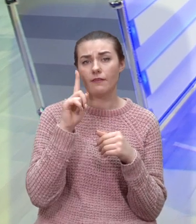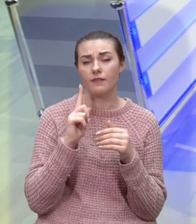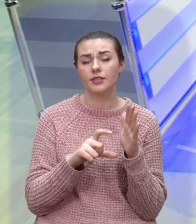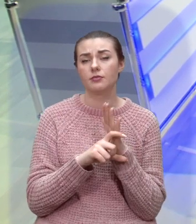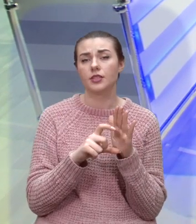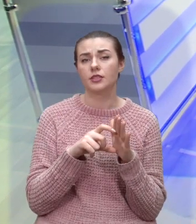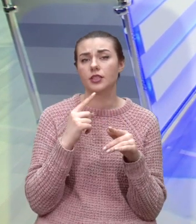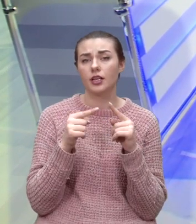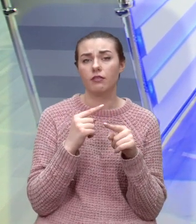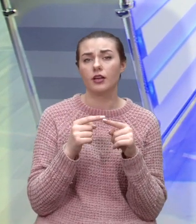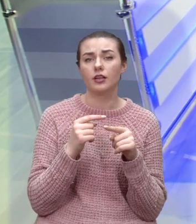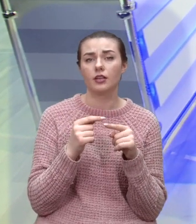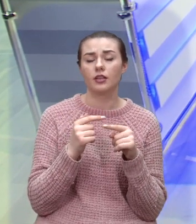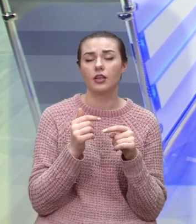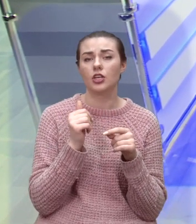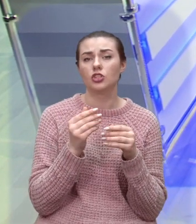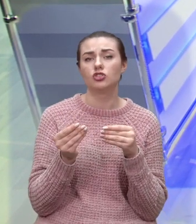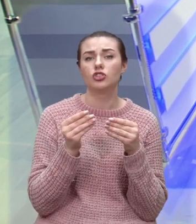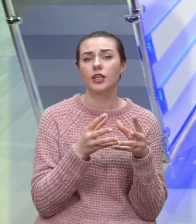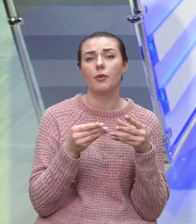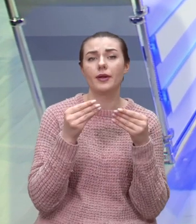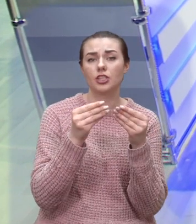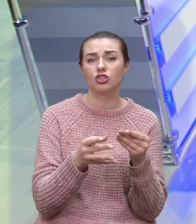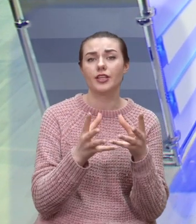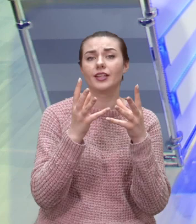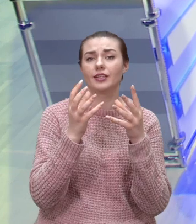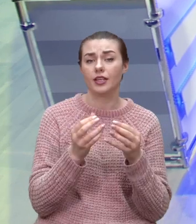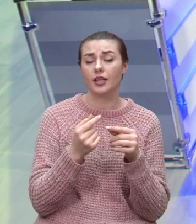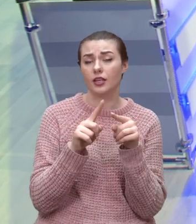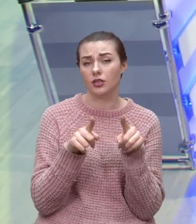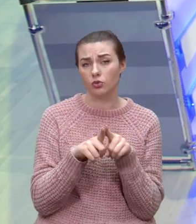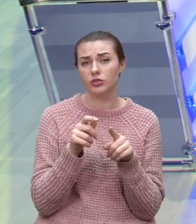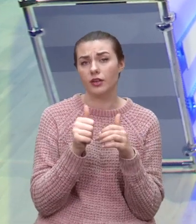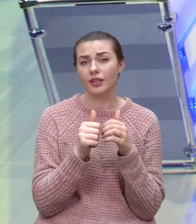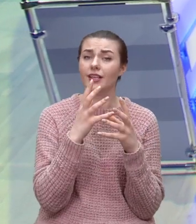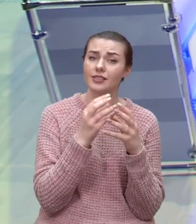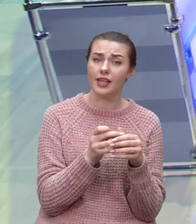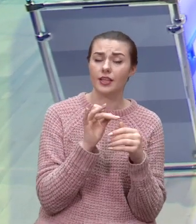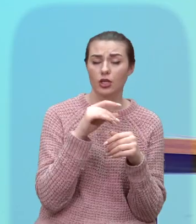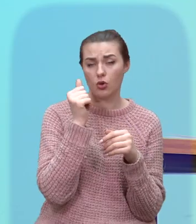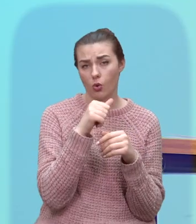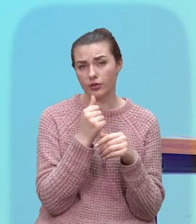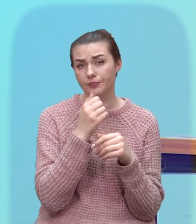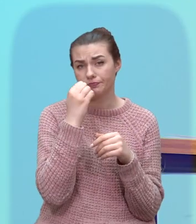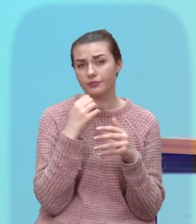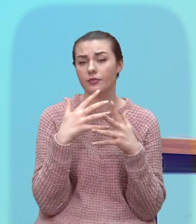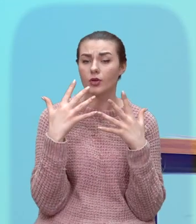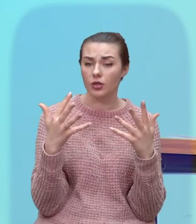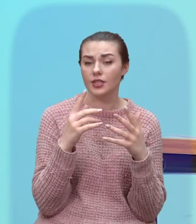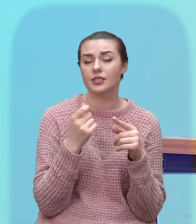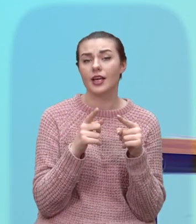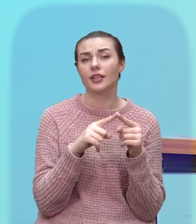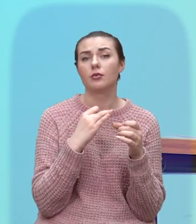а в еврейском тексте говорится жертвоприношения дней то есть вот та же такое вот отождествление дней годов спасибо